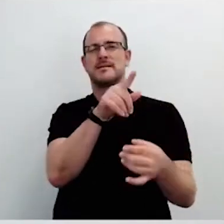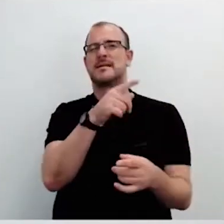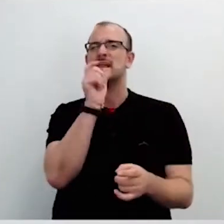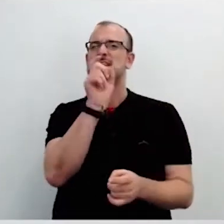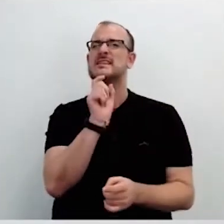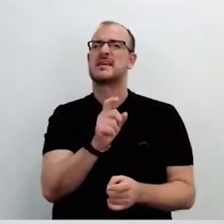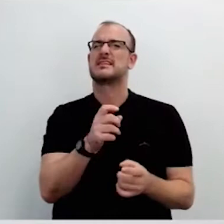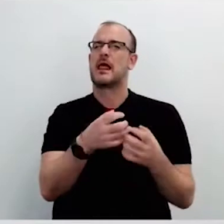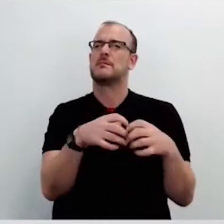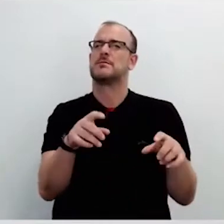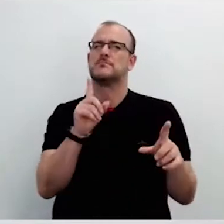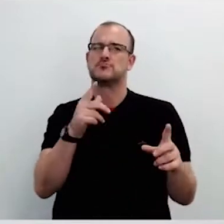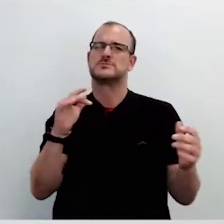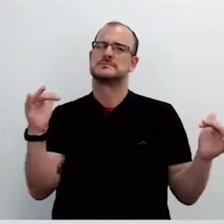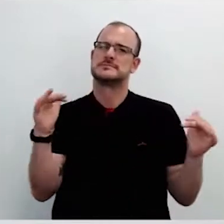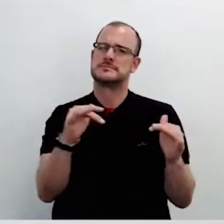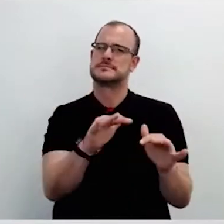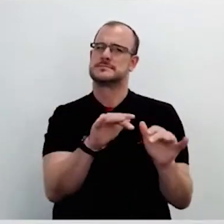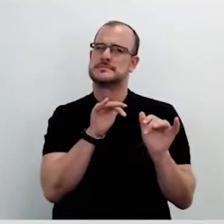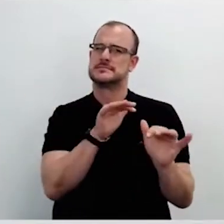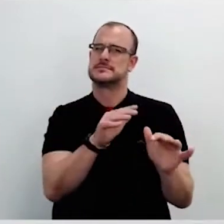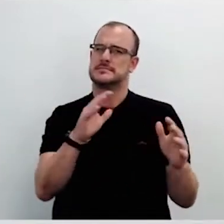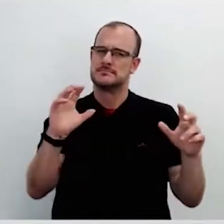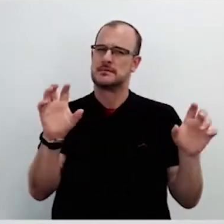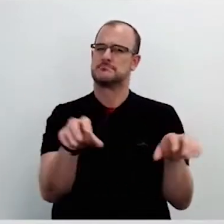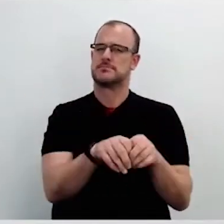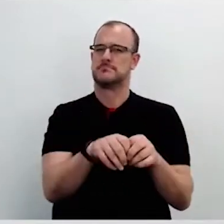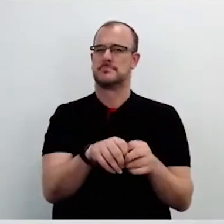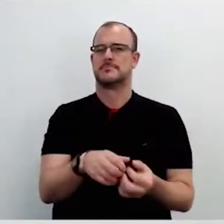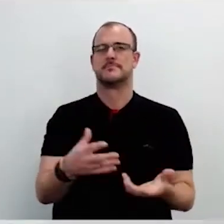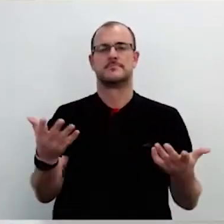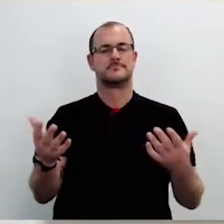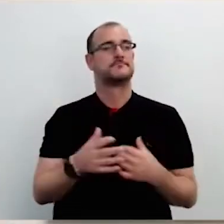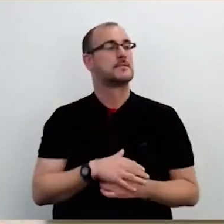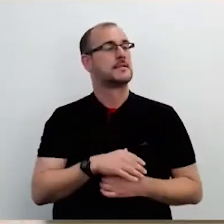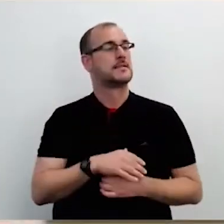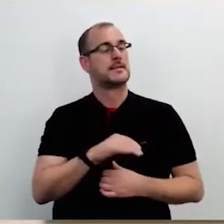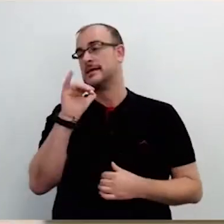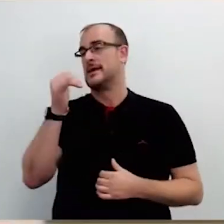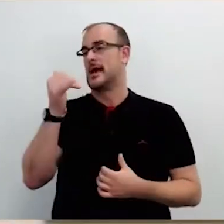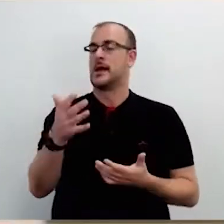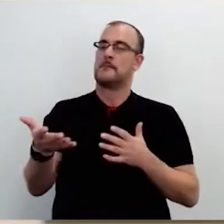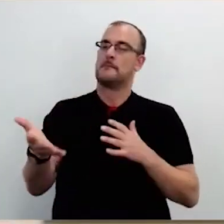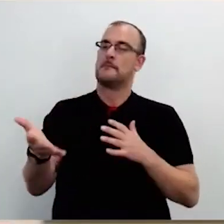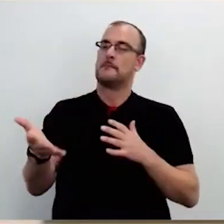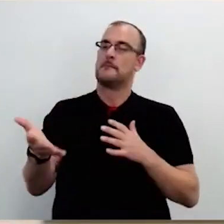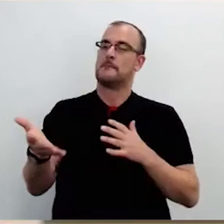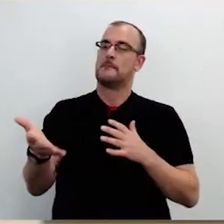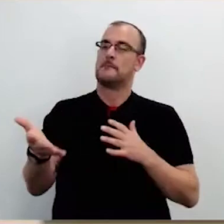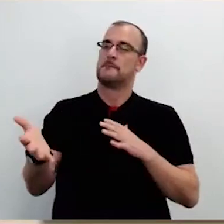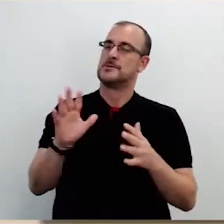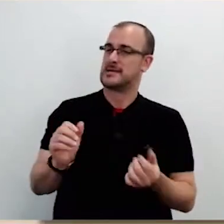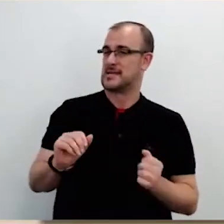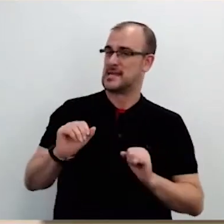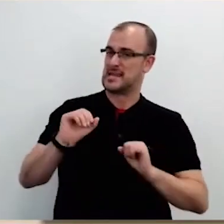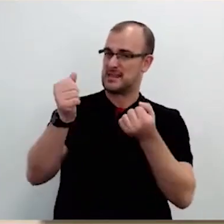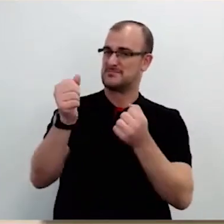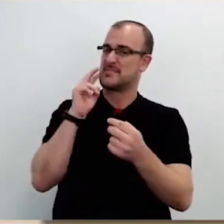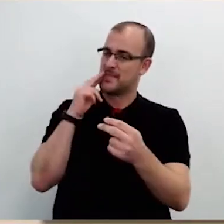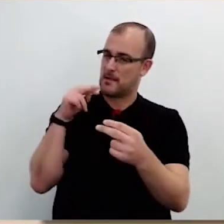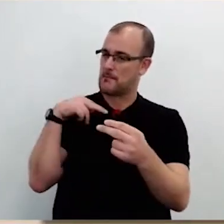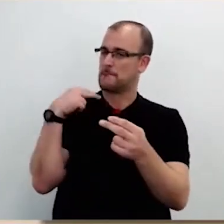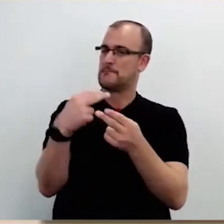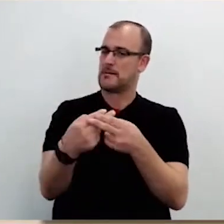Spaltung entgegenzuwirken? Ja, manchmal hilft es ja, wenn man den Initiativen auch Namen gibt. Und deshalb haben